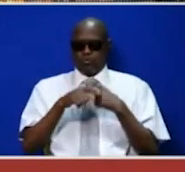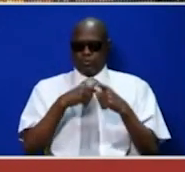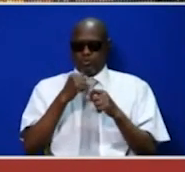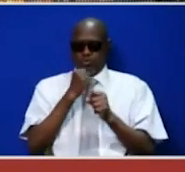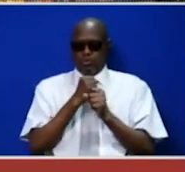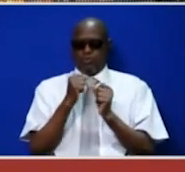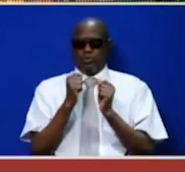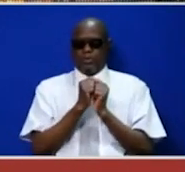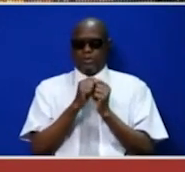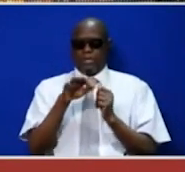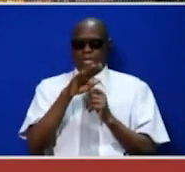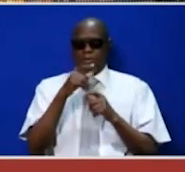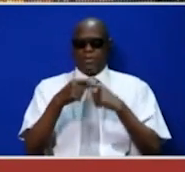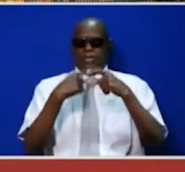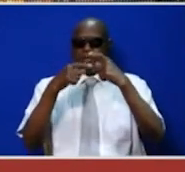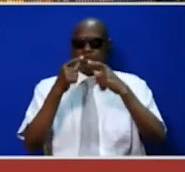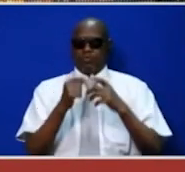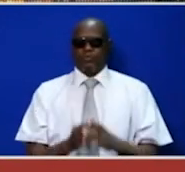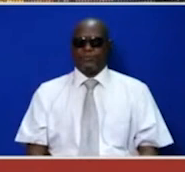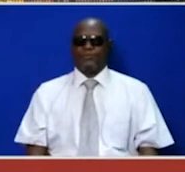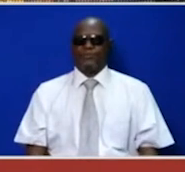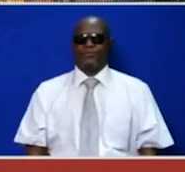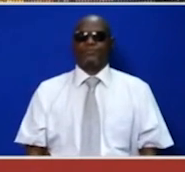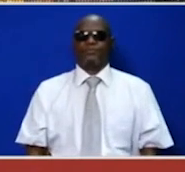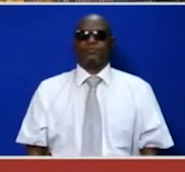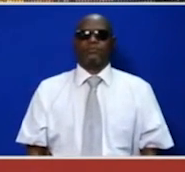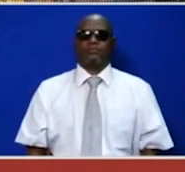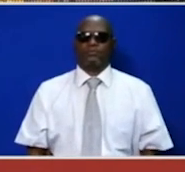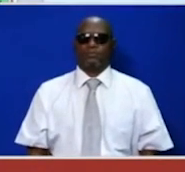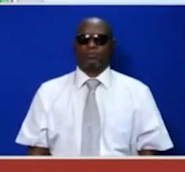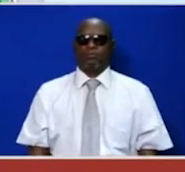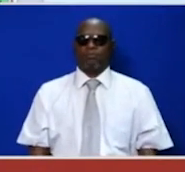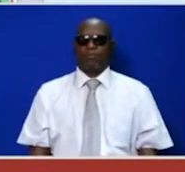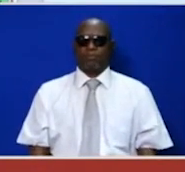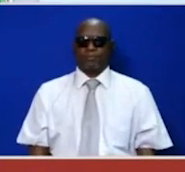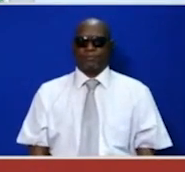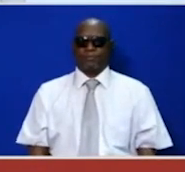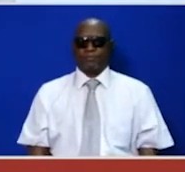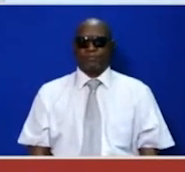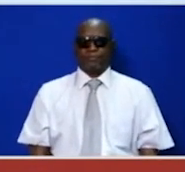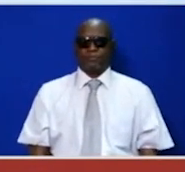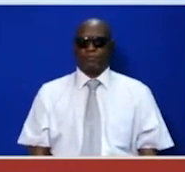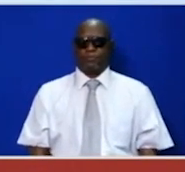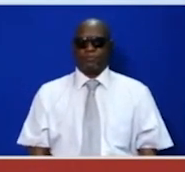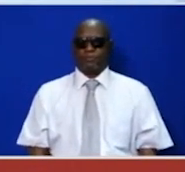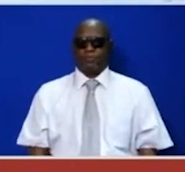mipango ya pamoja ya maendeleo. Mwanahabari wetu Kennedy Kimani na maelezo zaidi.